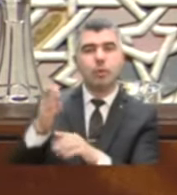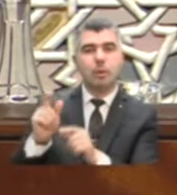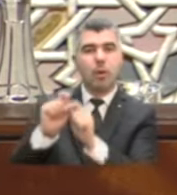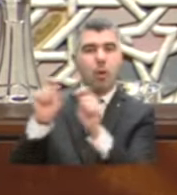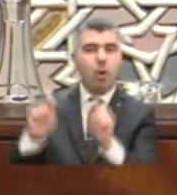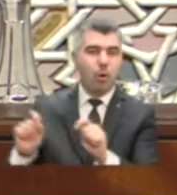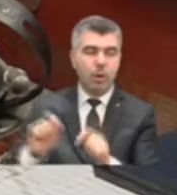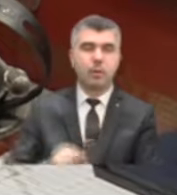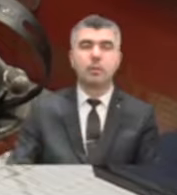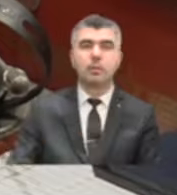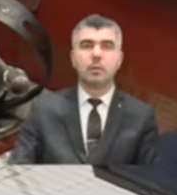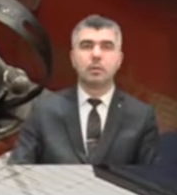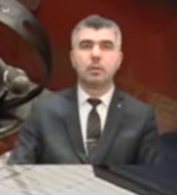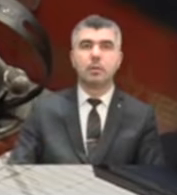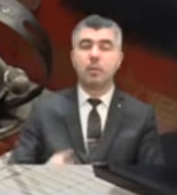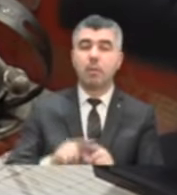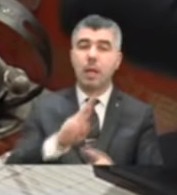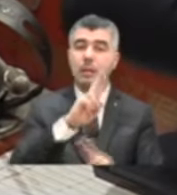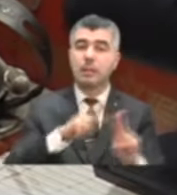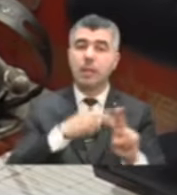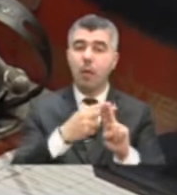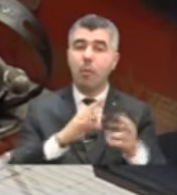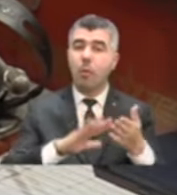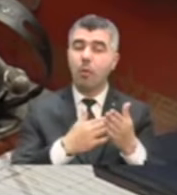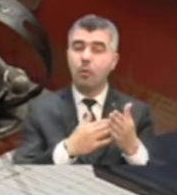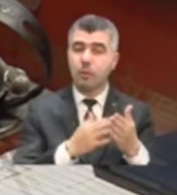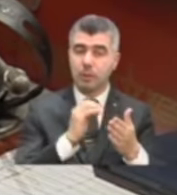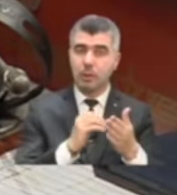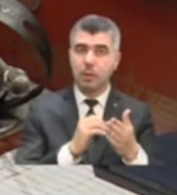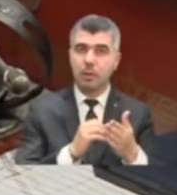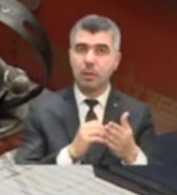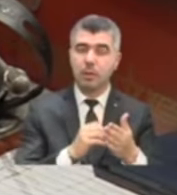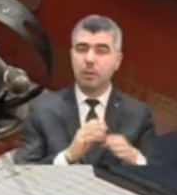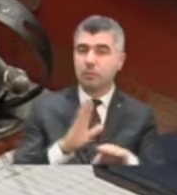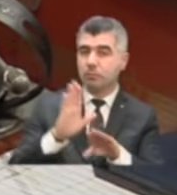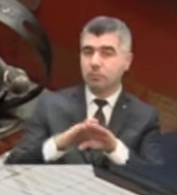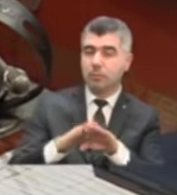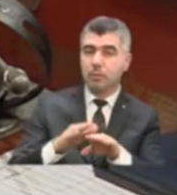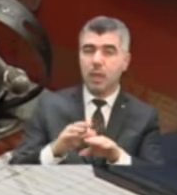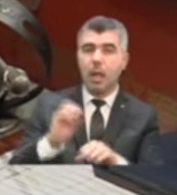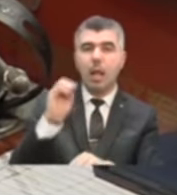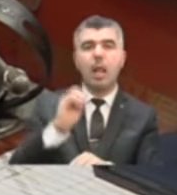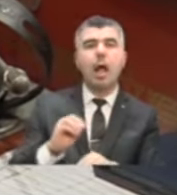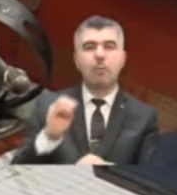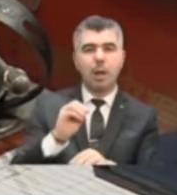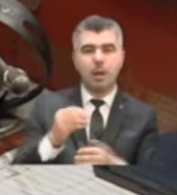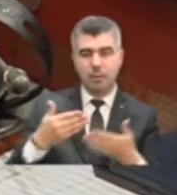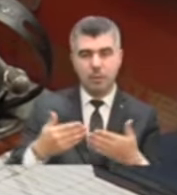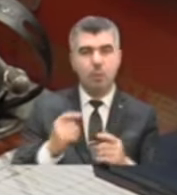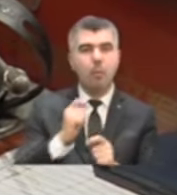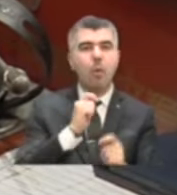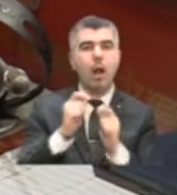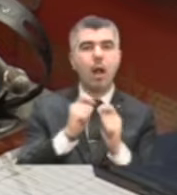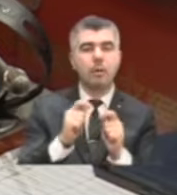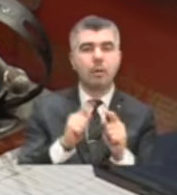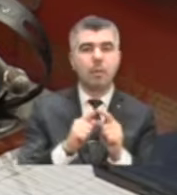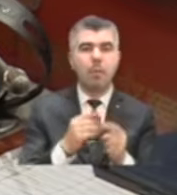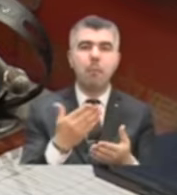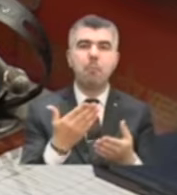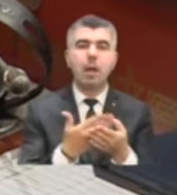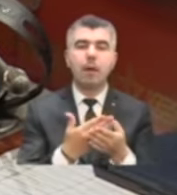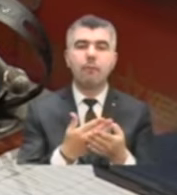النائب ما غاديش نقدروا نجاوبوا على جميع الإشكاليات في نصف دقيقة، أدعوكم يوم الأربعاء غيكون نقاش حول قضية الشباب بما فيهم